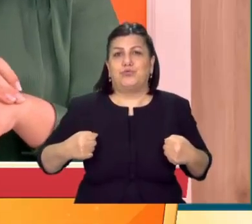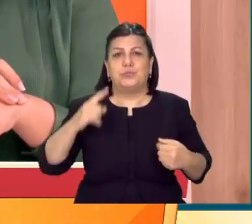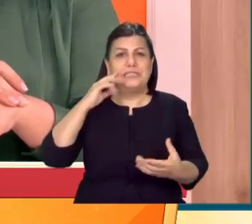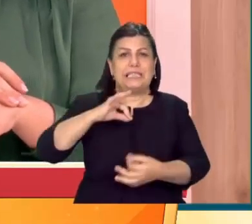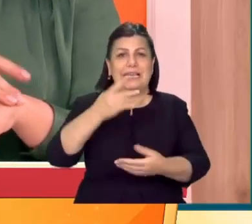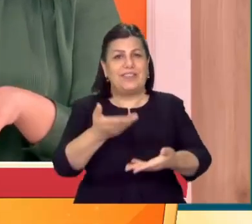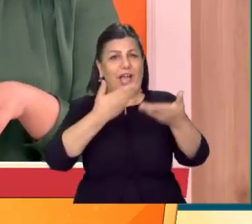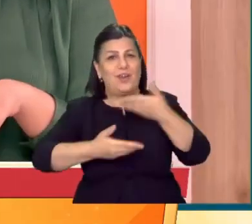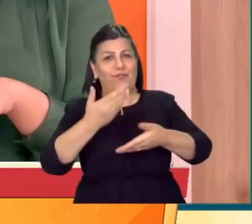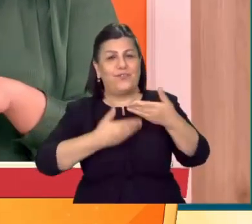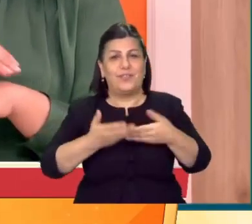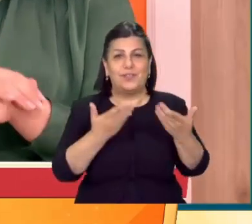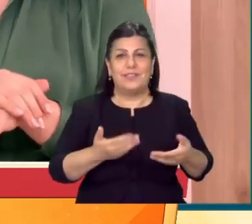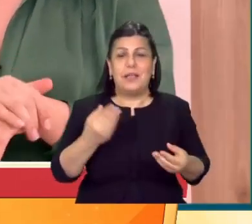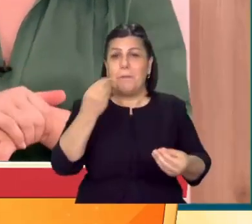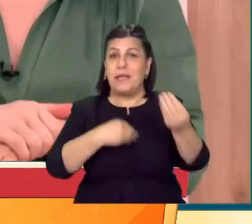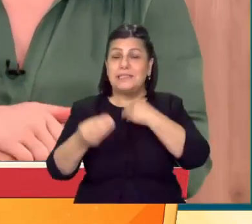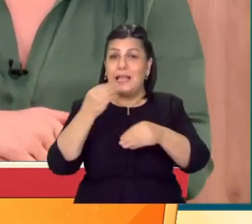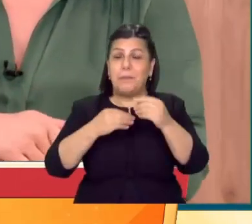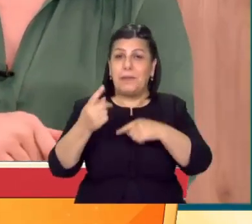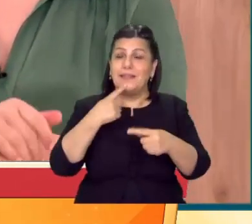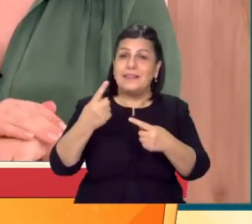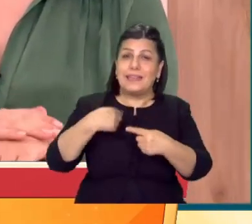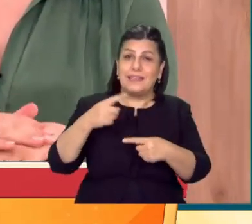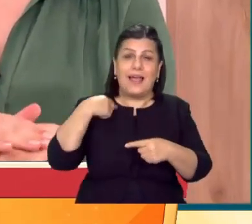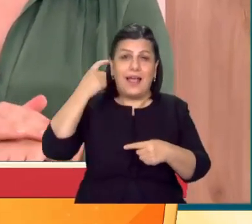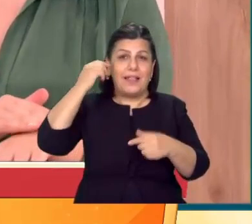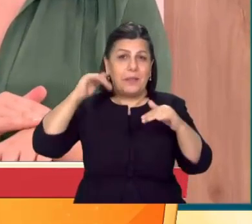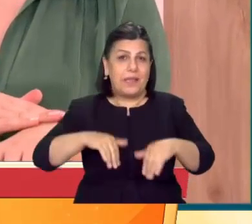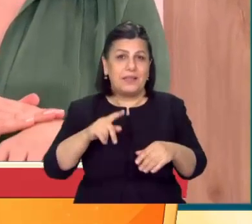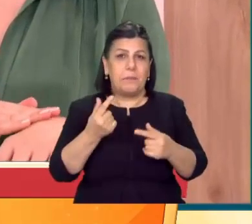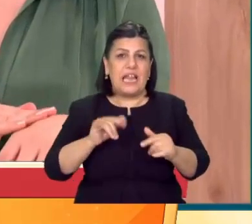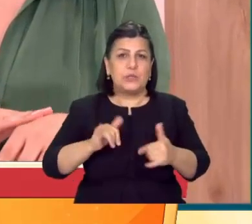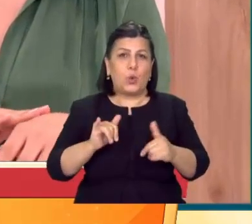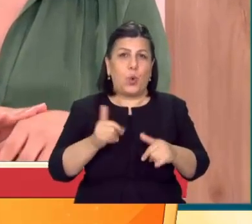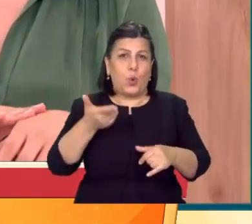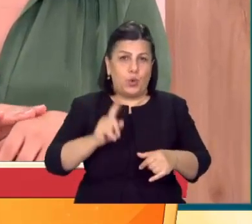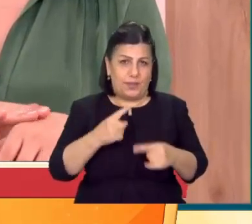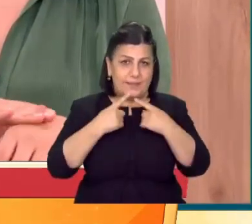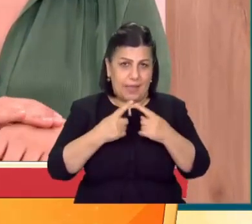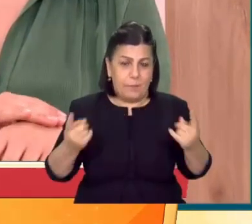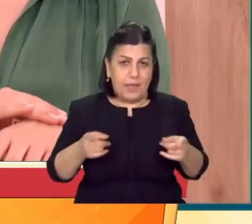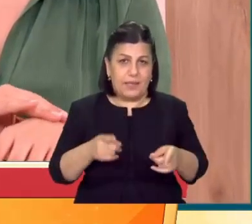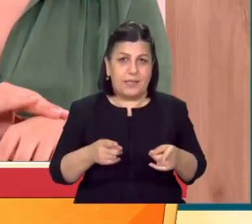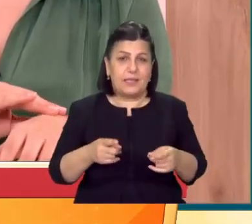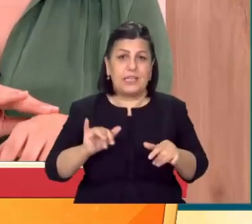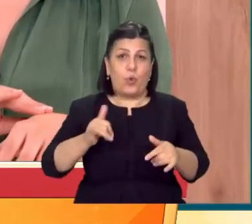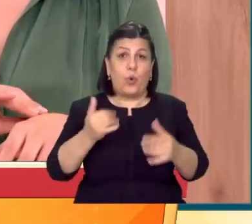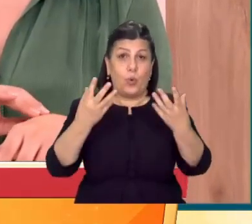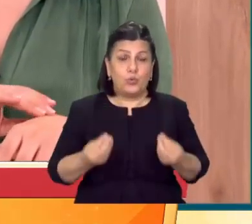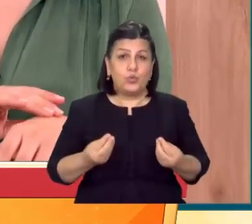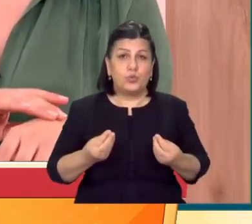Evet. Beslenme Yani deyince aklıma geldi tombiş de. biraz kilolu demek yani. Evet. Kilolu kilo olduğu